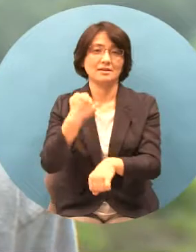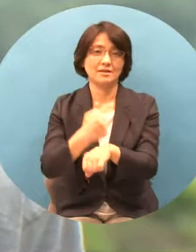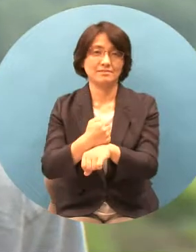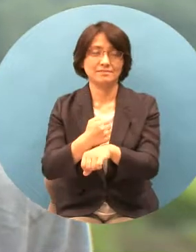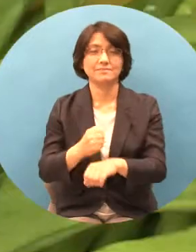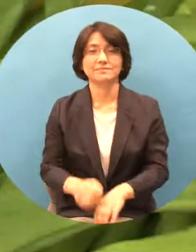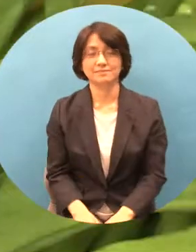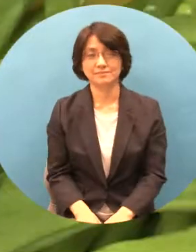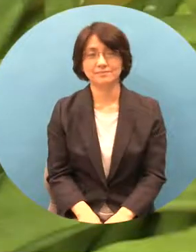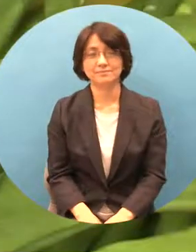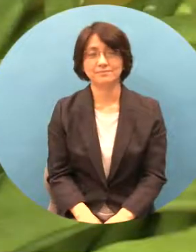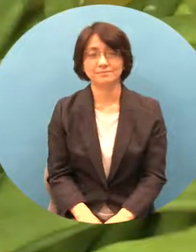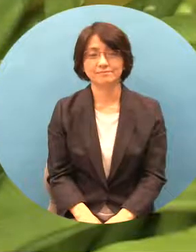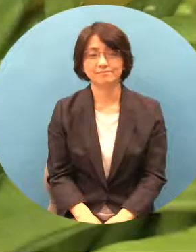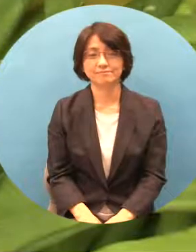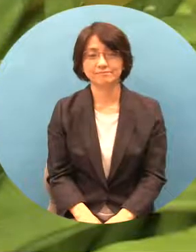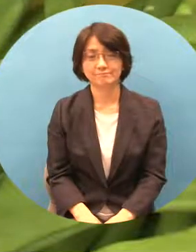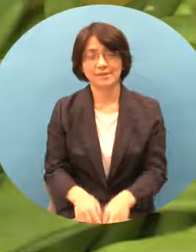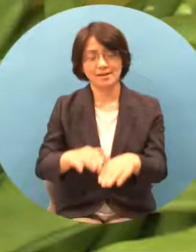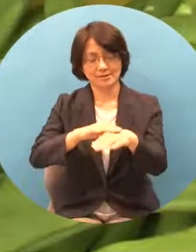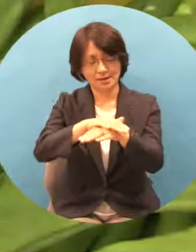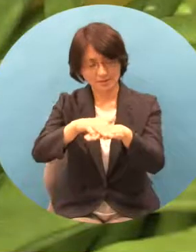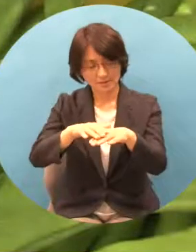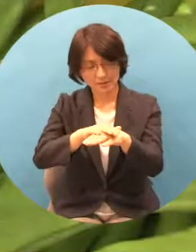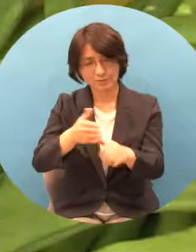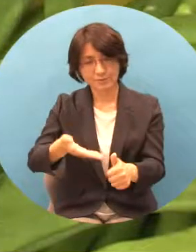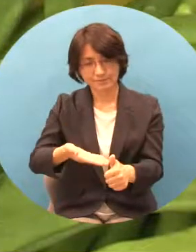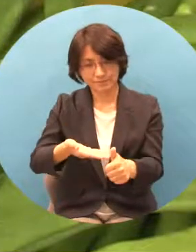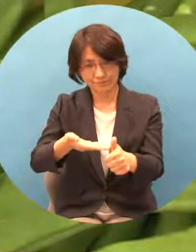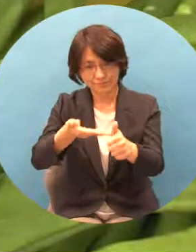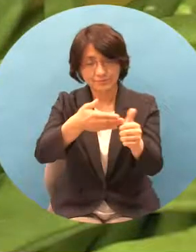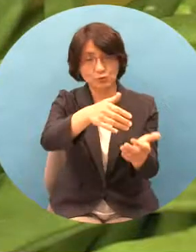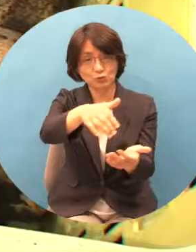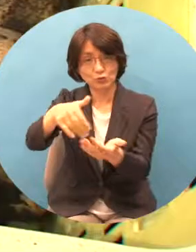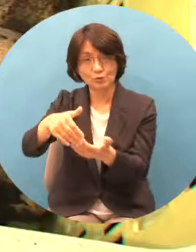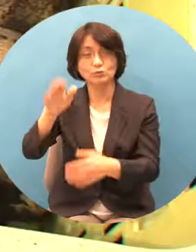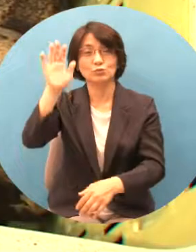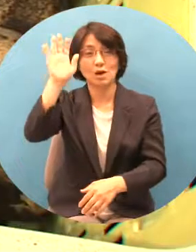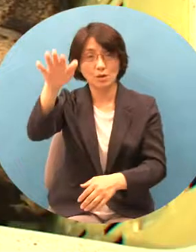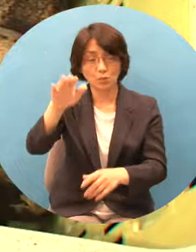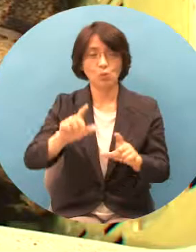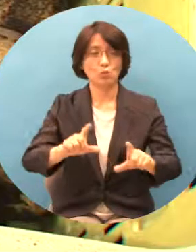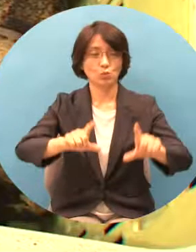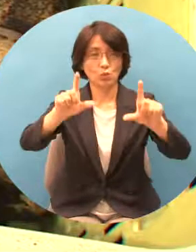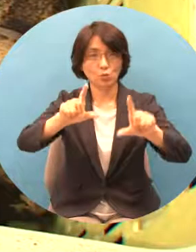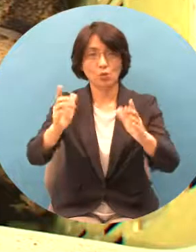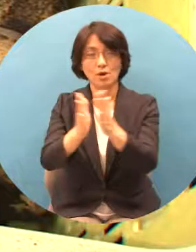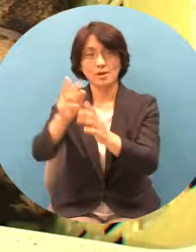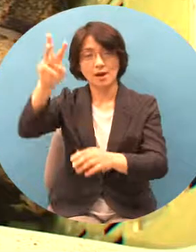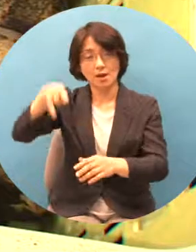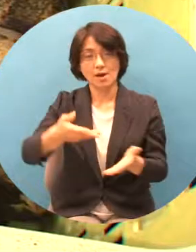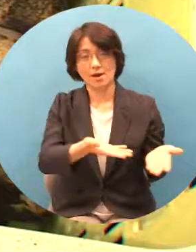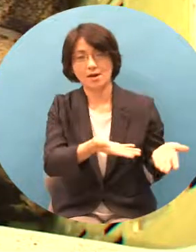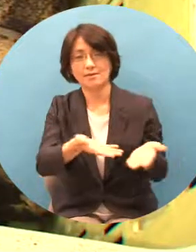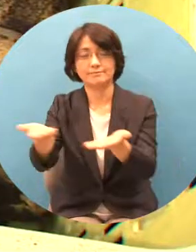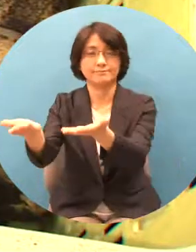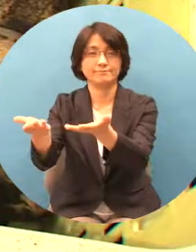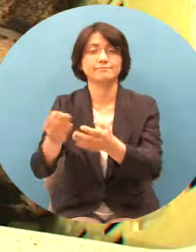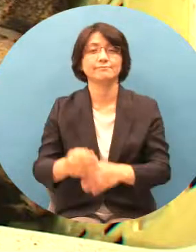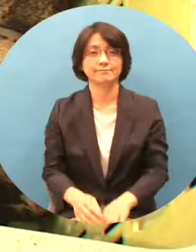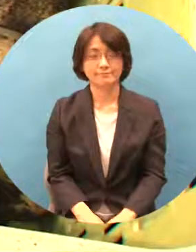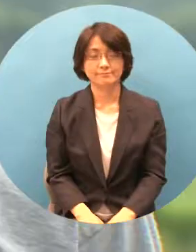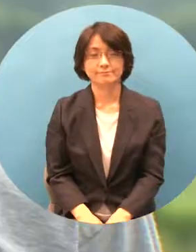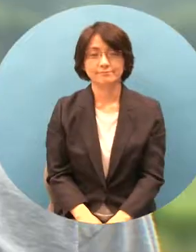ですかね。 大事に育てられ収穫された野菜は東京、神奈川方面へ出荷されていきます